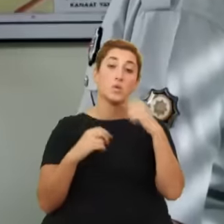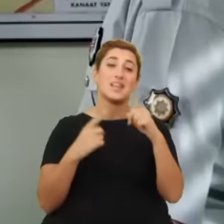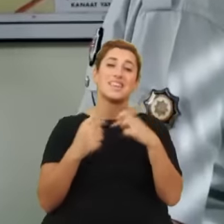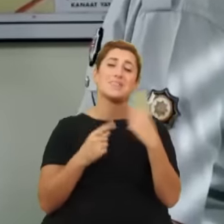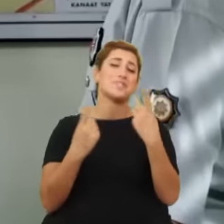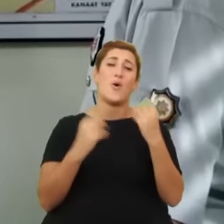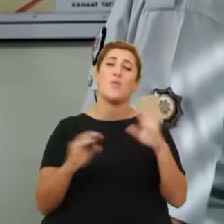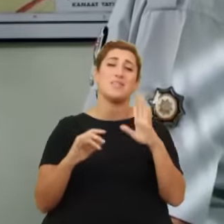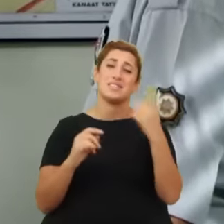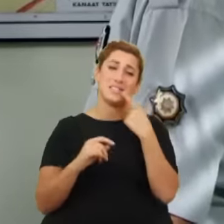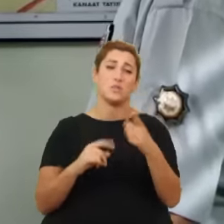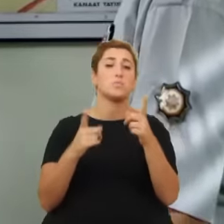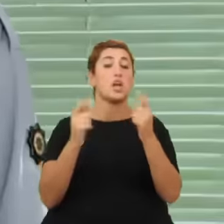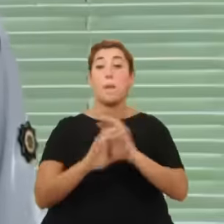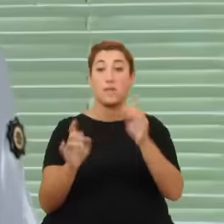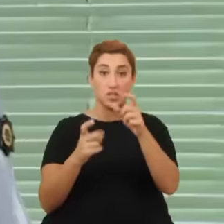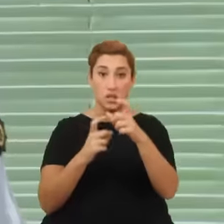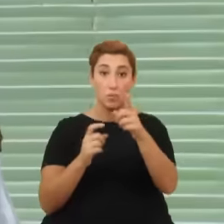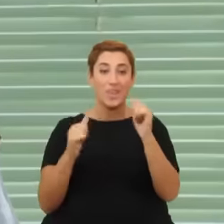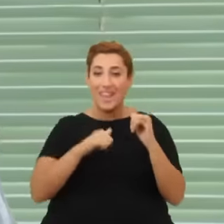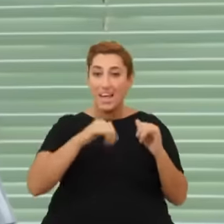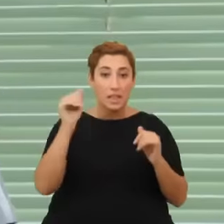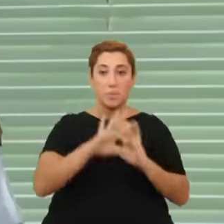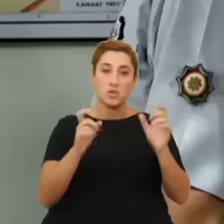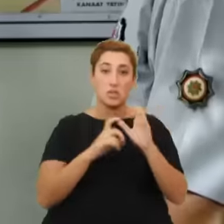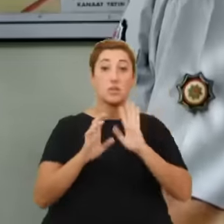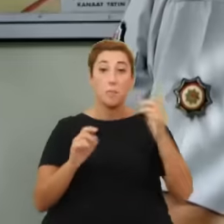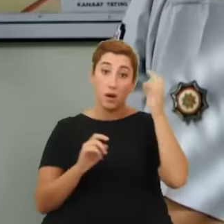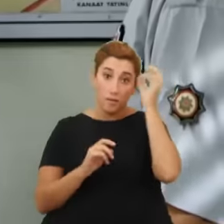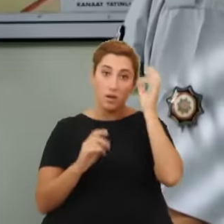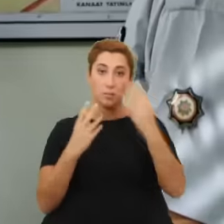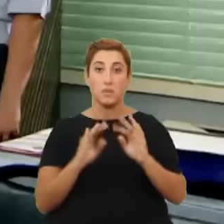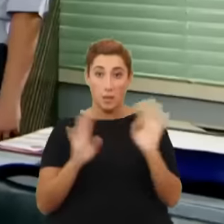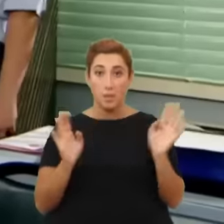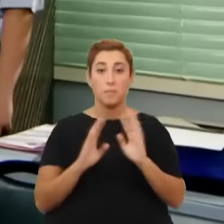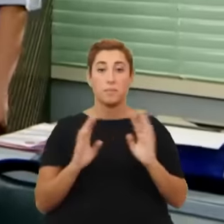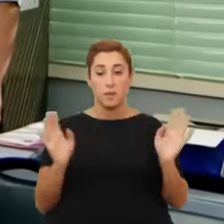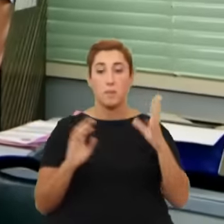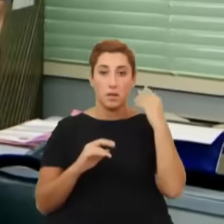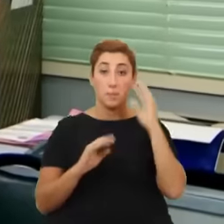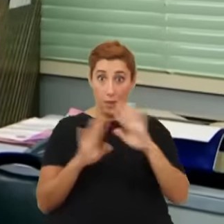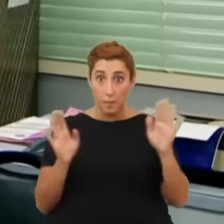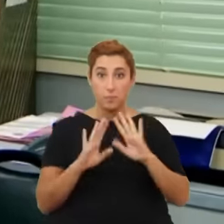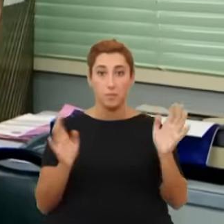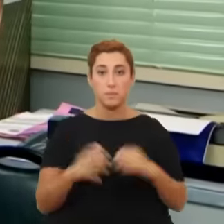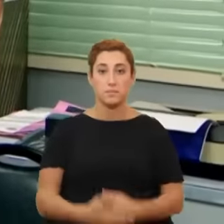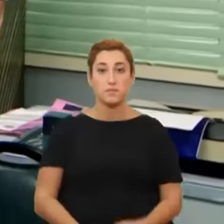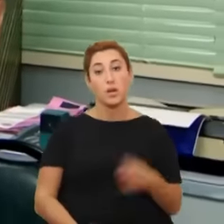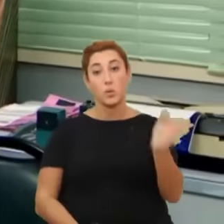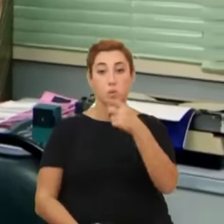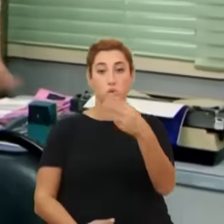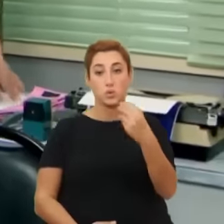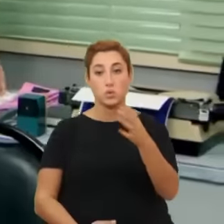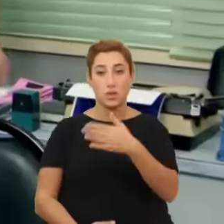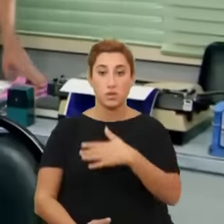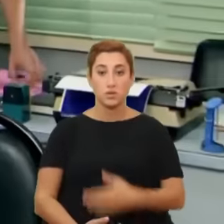ne olur ona bir şey olmasın diyor. Sen de buna bir şey yapmayacaksın Selahattin. Peki, buna yaklaşmayacaksın Selahattin. Peki, aklını başına alacaksın Selahattin. Tamam mı? Anladım başkanım. Tamam mı? Tamam. Hah, getir şunları